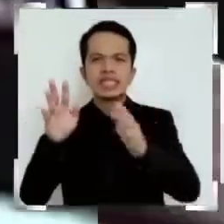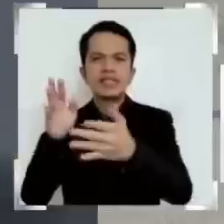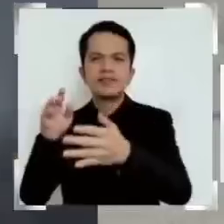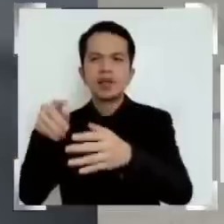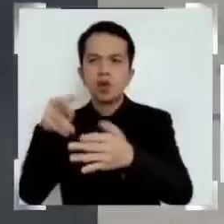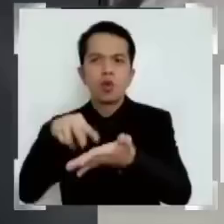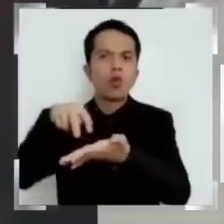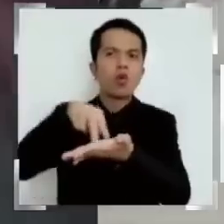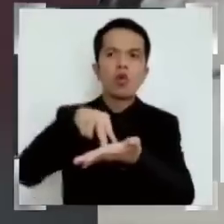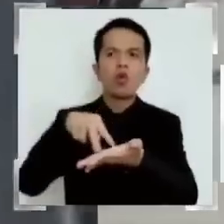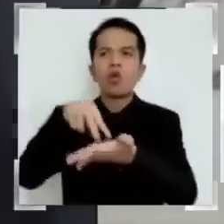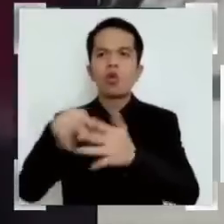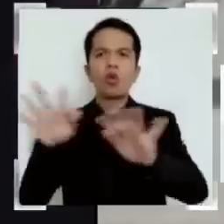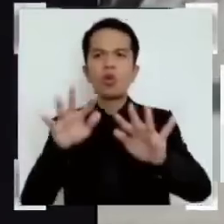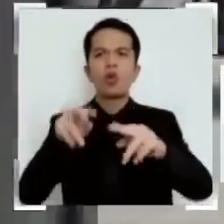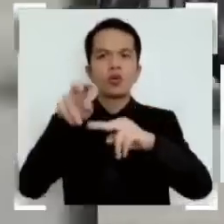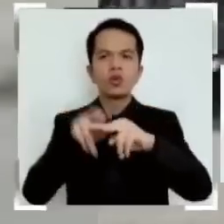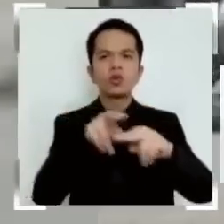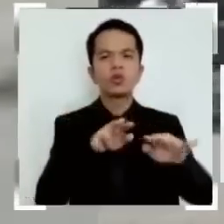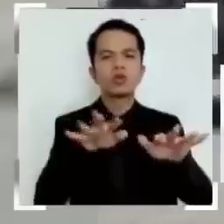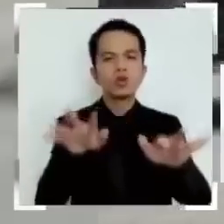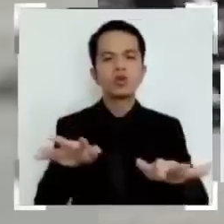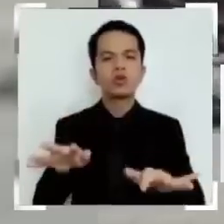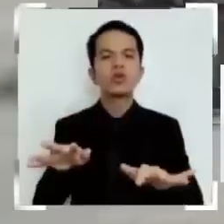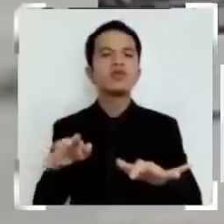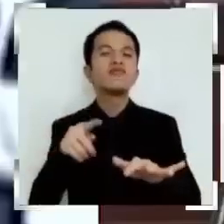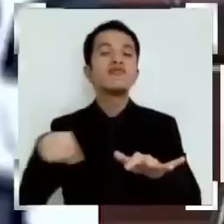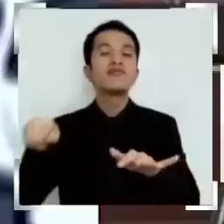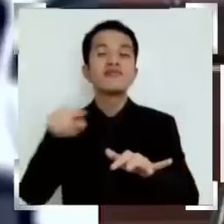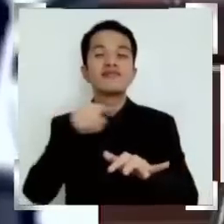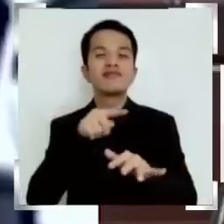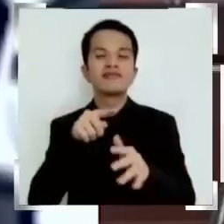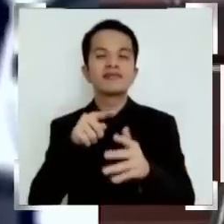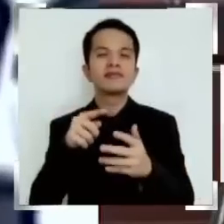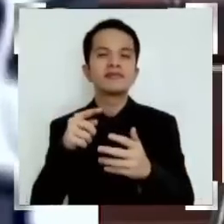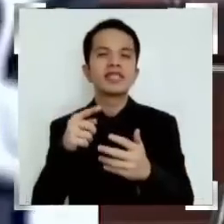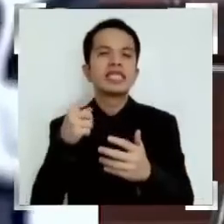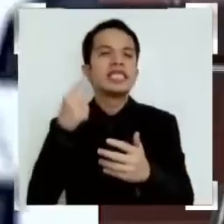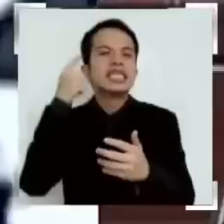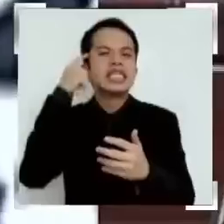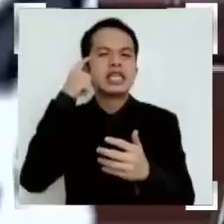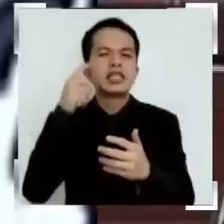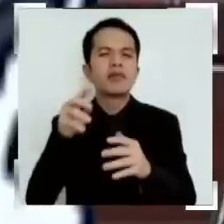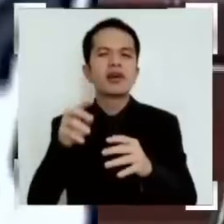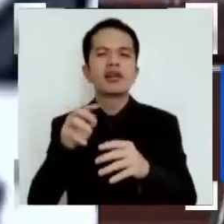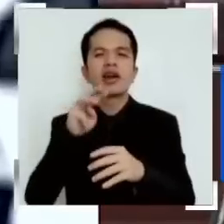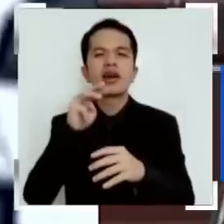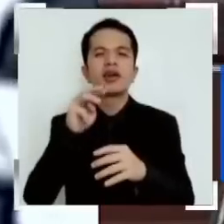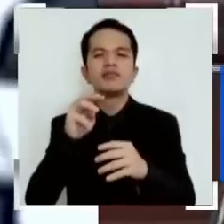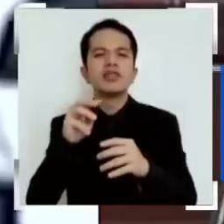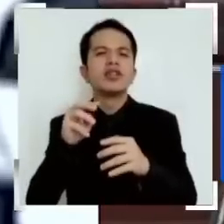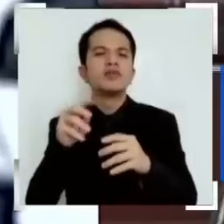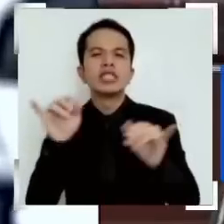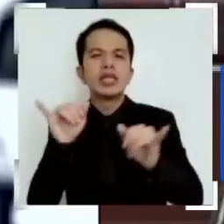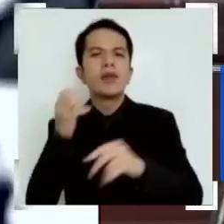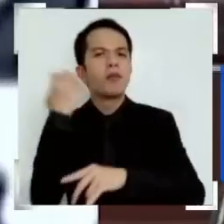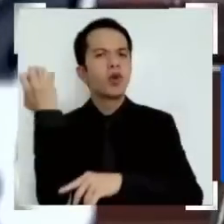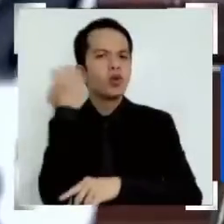walang tatayo. Minor cracks lang sa mga classroom buildings. Yun din, yung ating tingin doon,